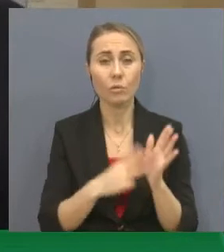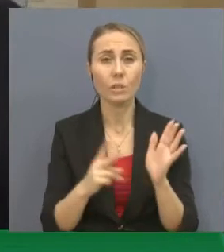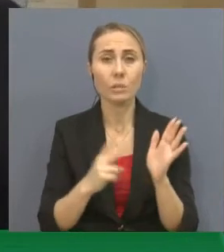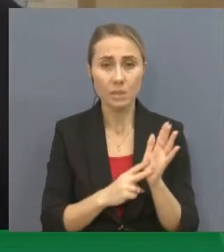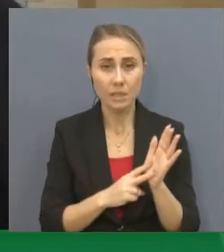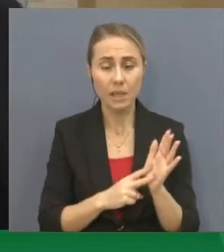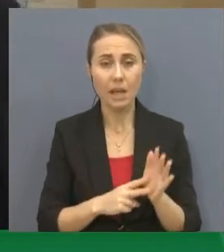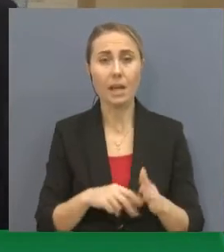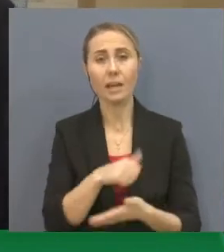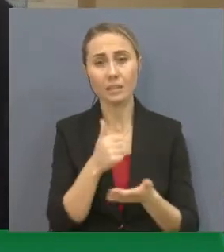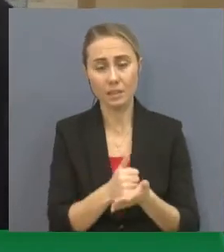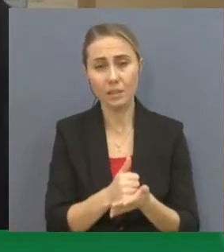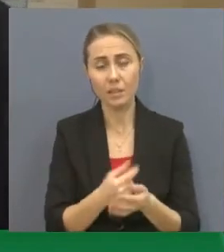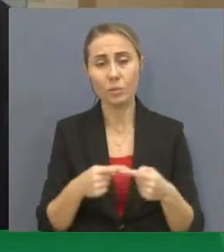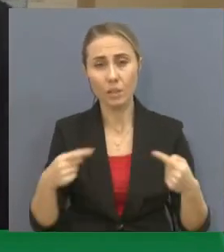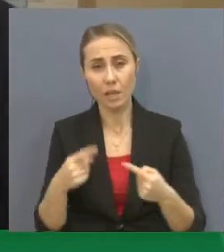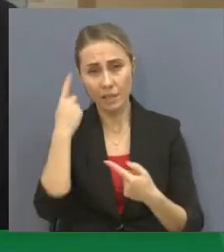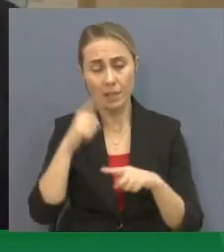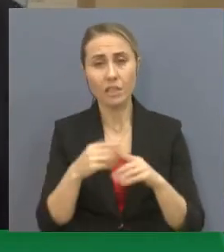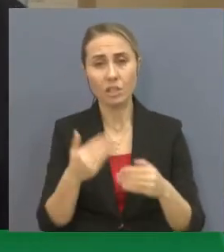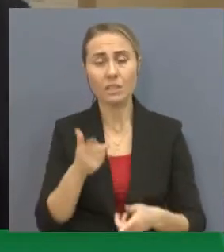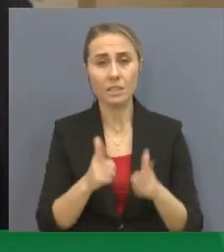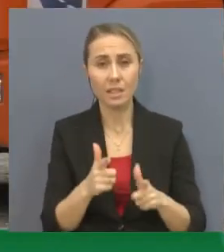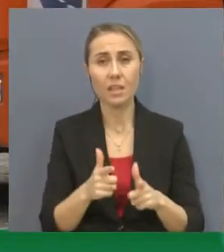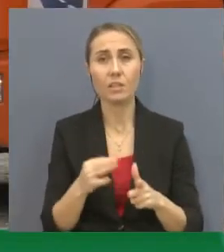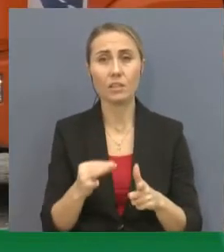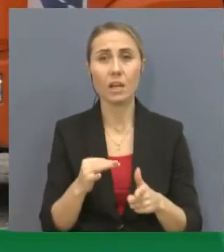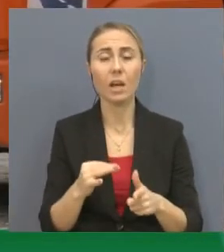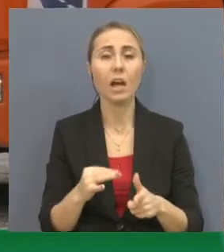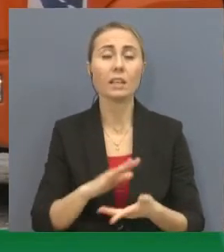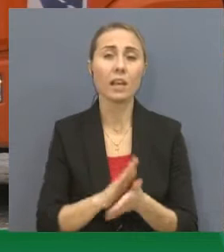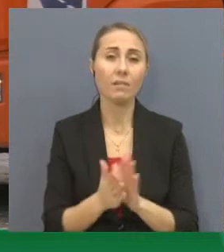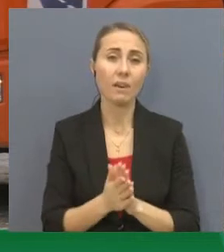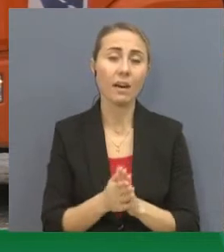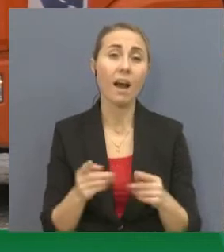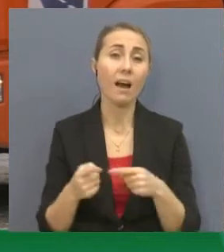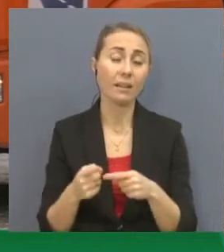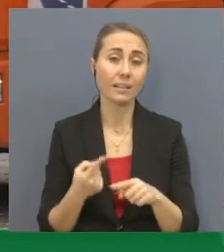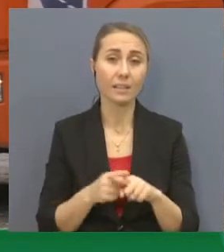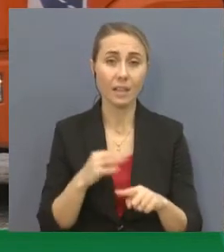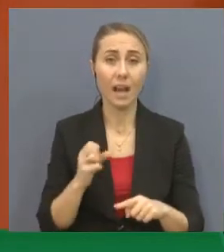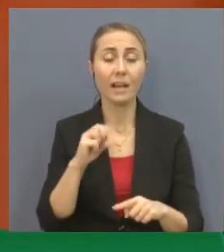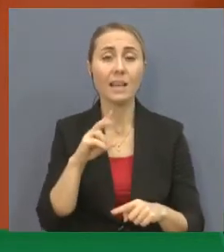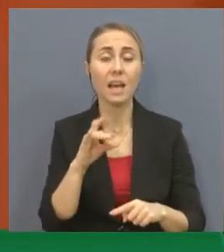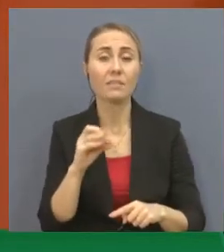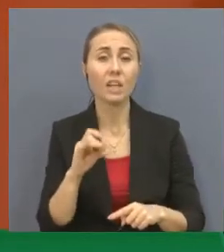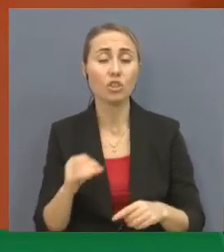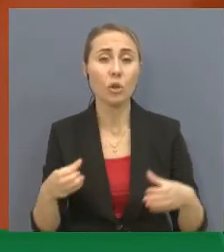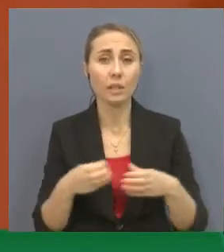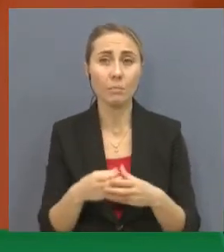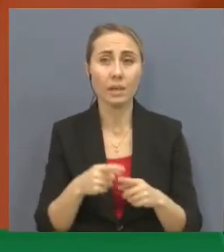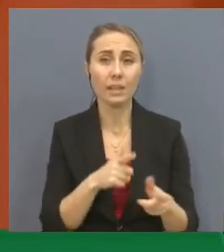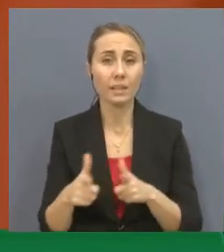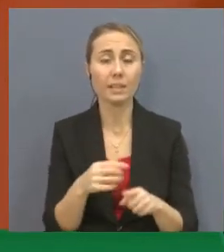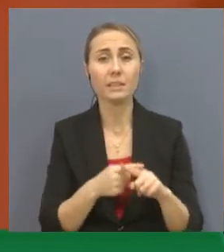технику поднимется сейчас настоящее время заключается договор аренды на сегодняшний день компании к завтра жол подготовлена 17